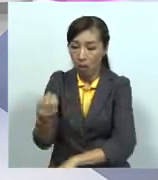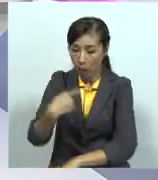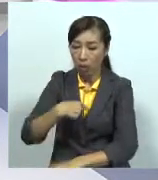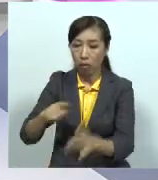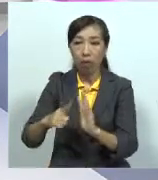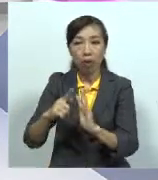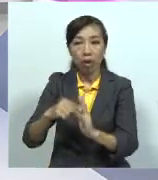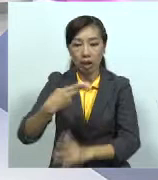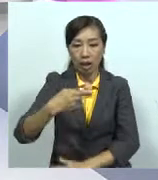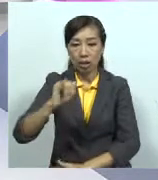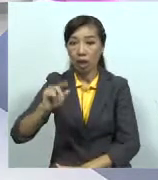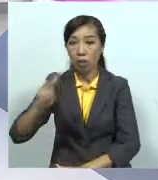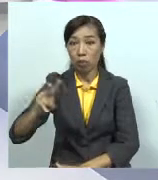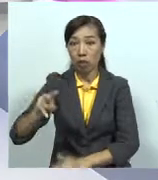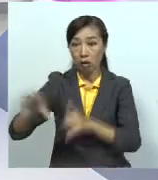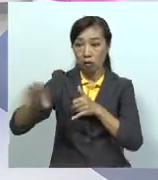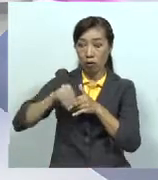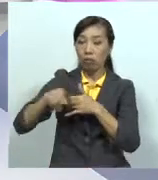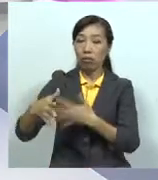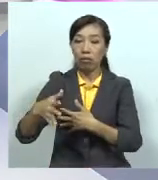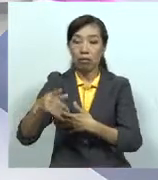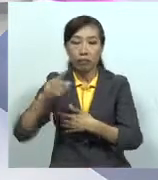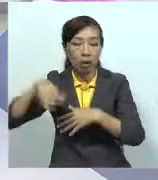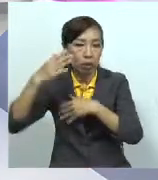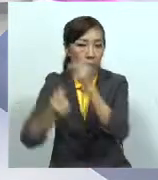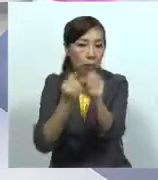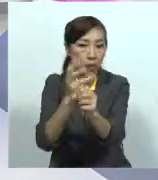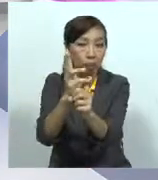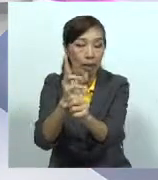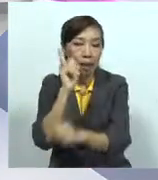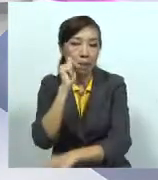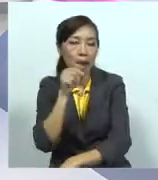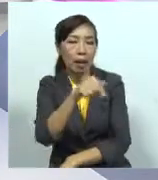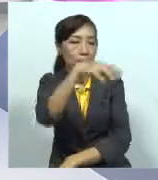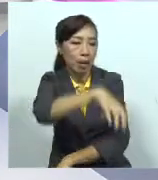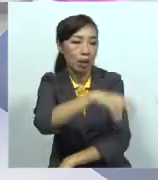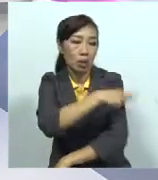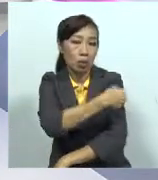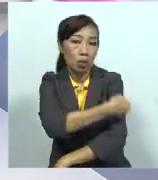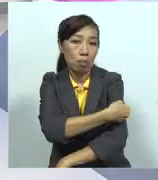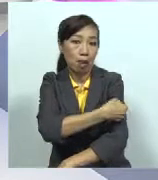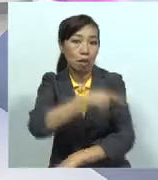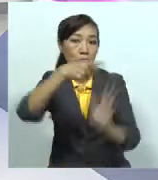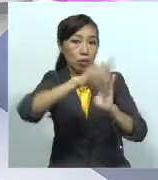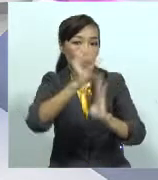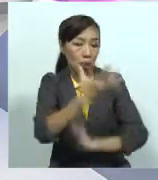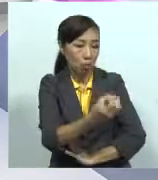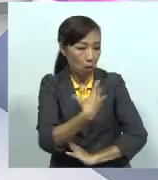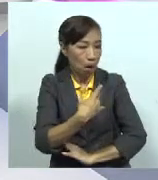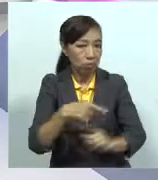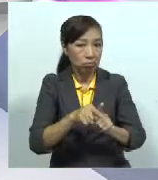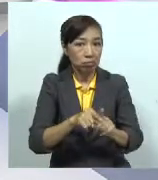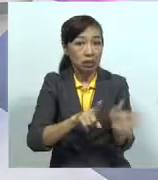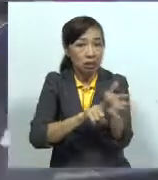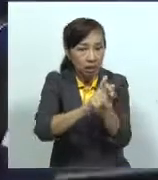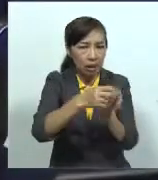ระการจังหวัดพิษณุโลกครับซึ่งผลการตรวจกลับกลายเป็นว่าเธอเนี่ยไม่ได้เป็นมีเชื้อ HIV ในร่างกายครับโดย